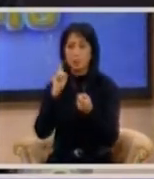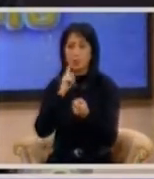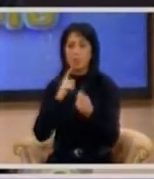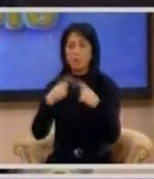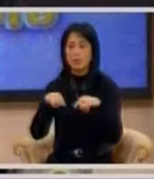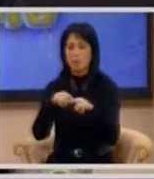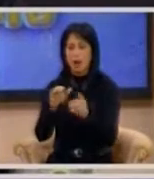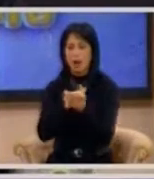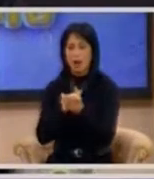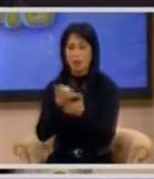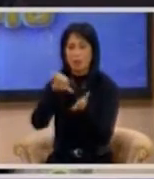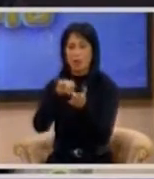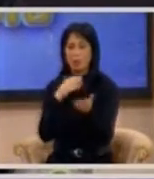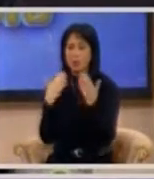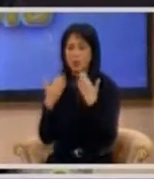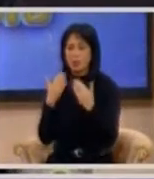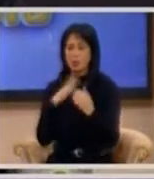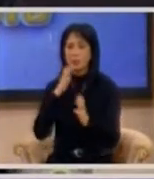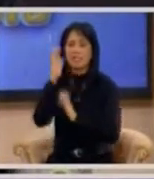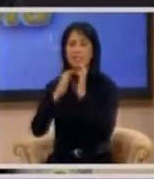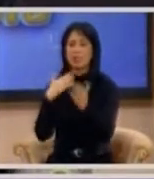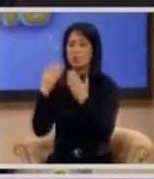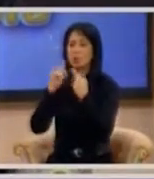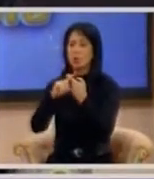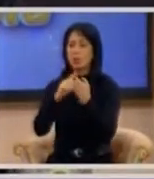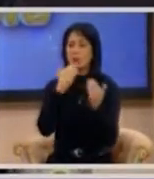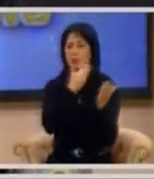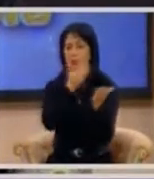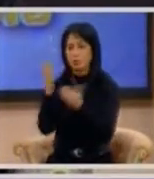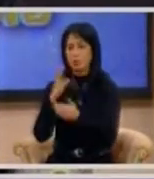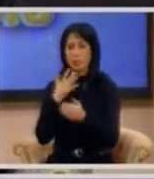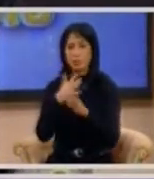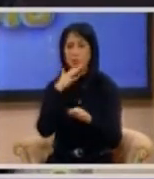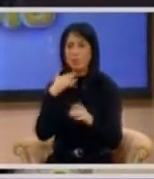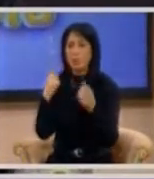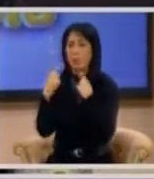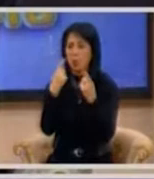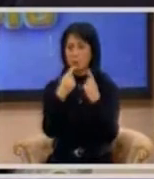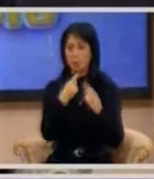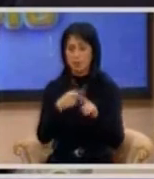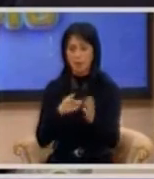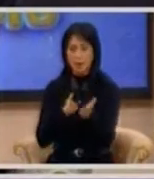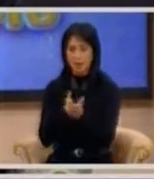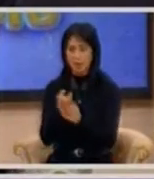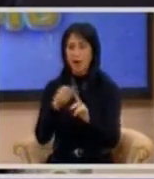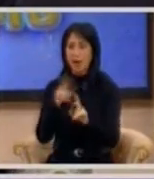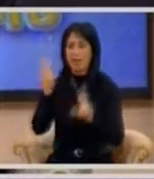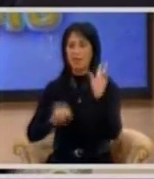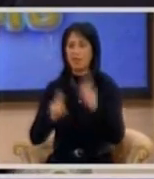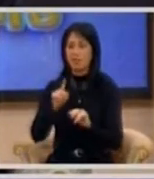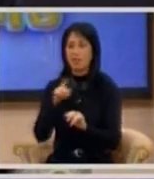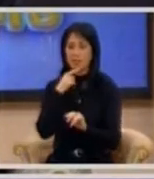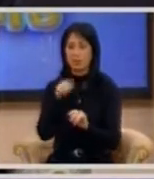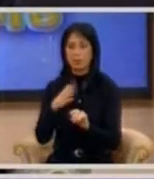საზოგადოების წარმომადგენლებთან, ჩვენ საერთაშორისო ურთიერთობების კუთხით ჰქონდა ძალიან ბევრი კონსტატაციები ამ მიმართულებით. ამას ითვალისწინებს, რა თქმა უნდა,